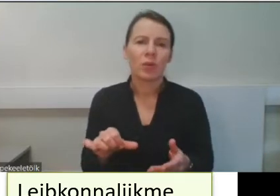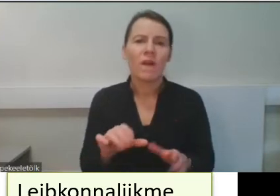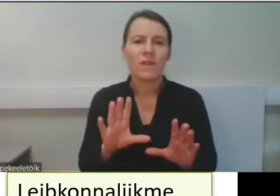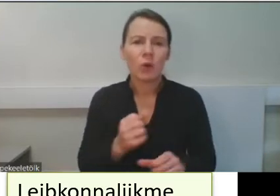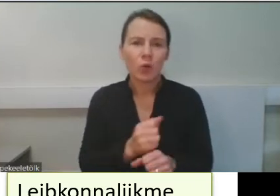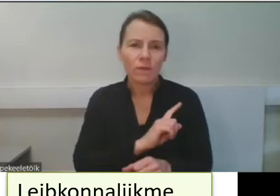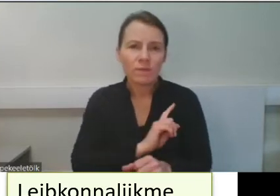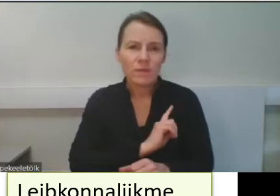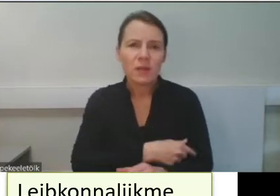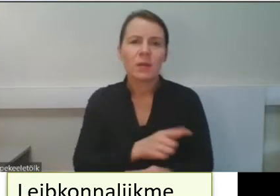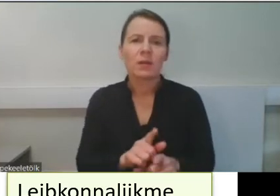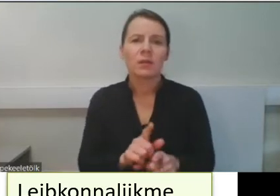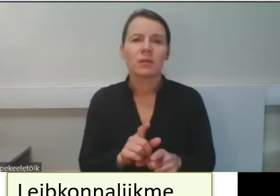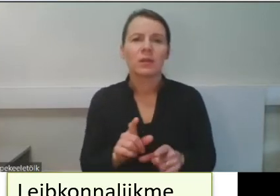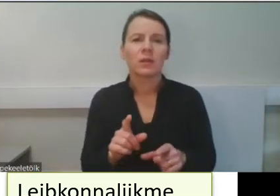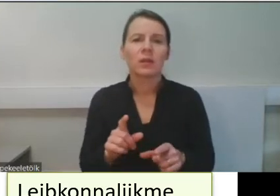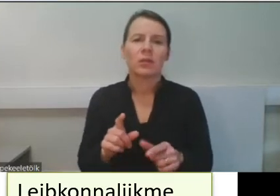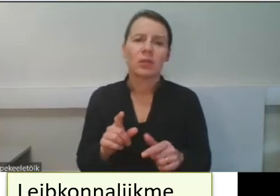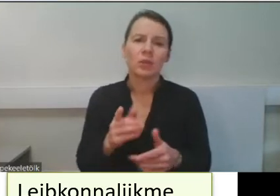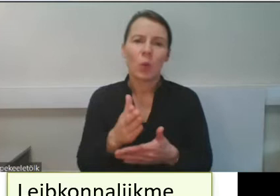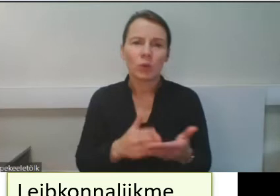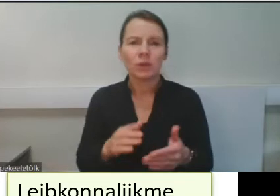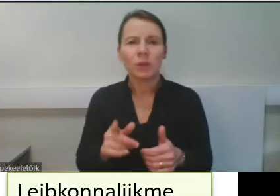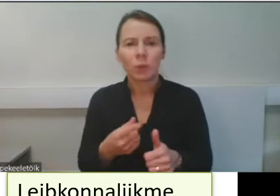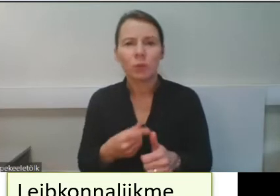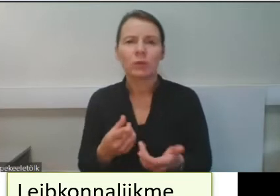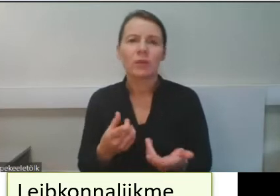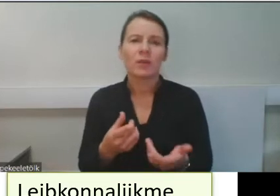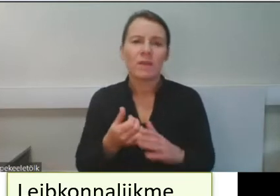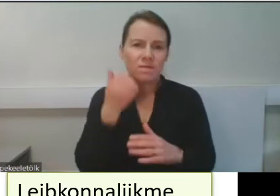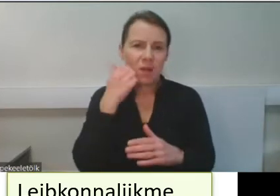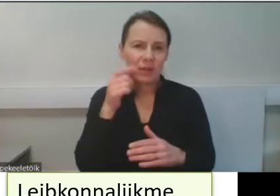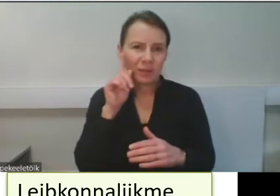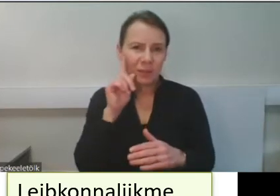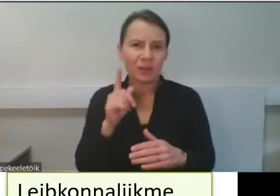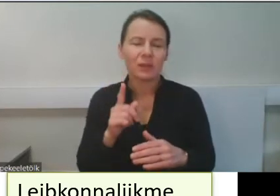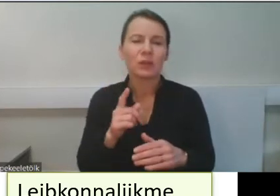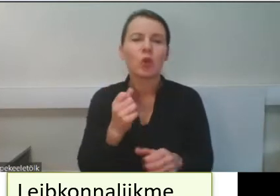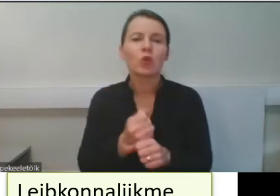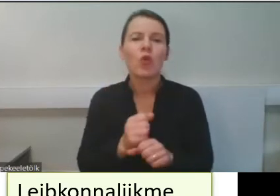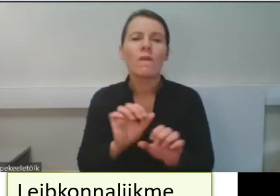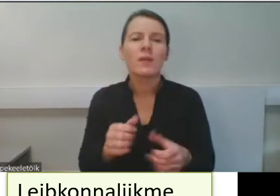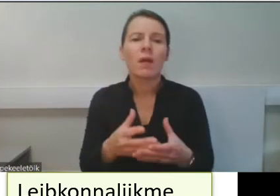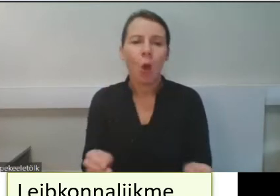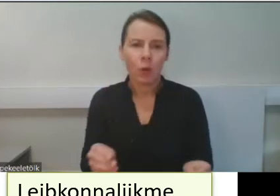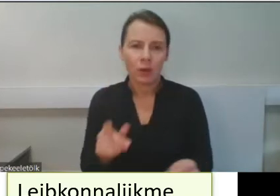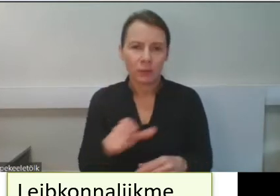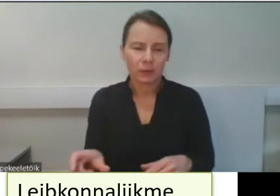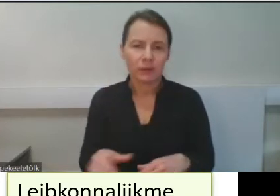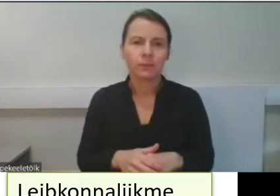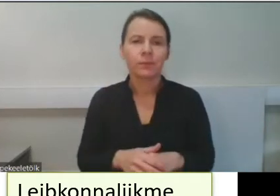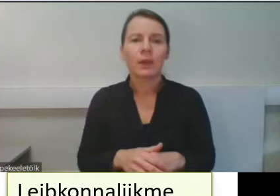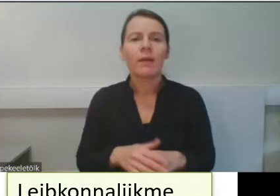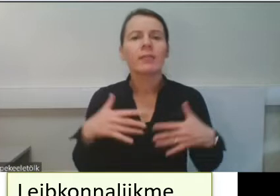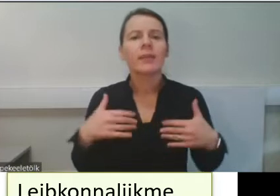vähem kui 1000 eurot on see erinevus . aga kui vaadata siis neid jaotusi , siis siit on